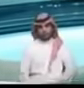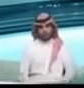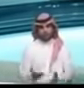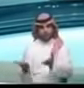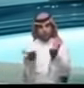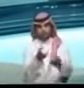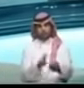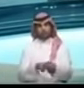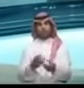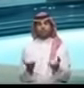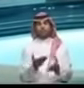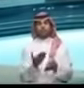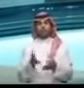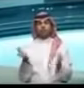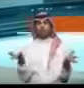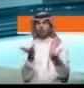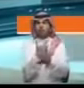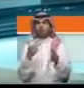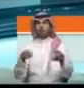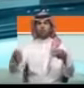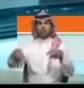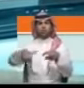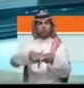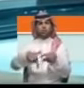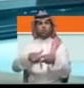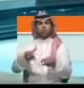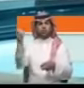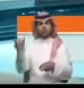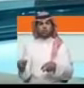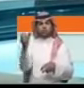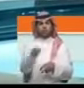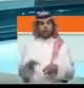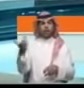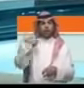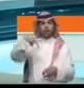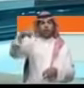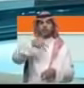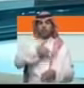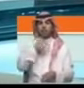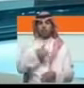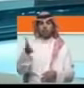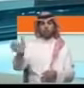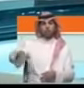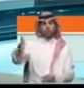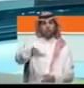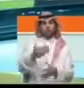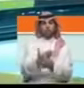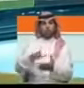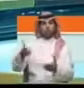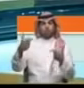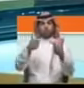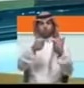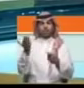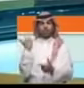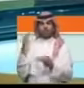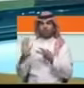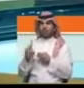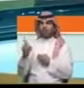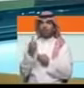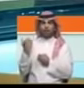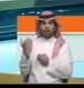أهلا بكم من جديد. لقي 26 مسلحا على الأقل من حركة طالبان مصرعهم خلال عمليات عسكرية في الساعات 24 الماضية